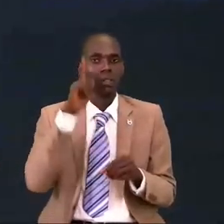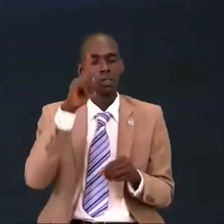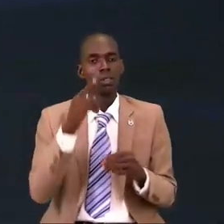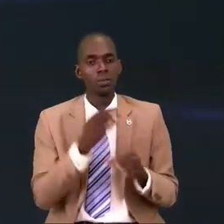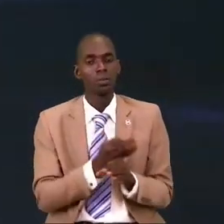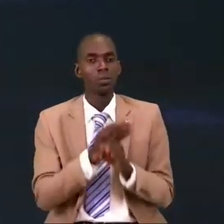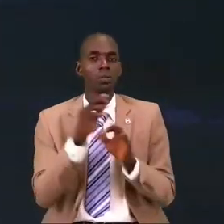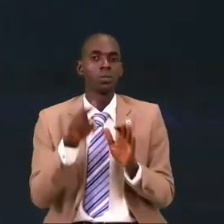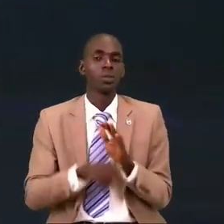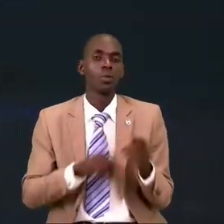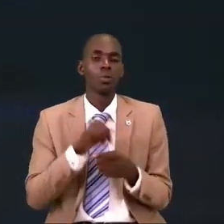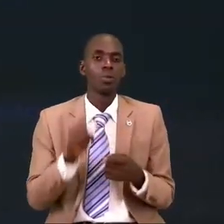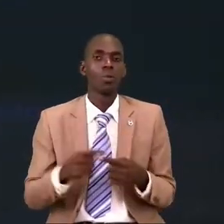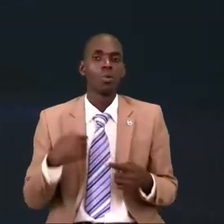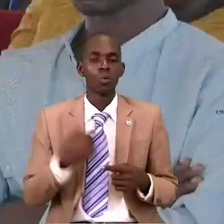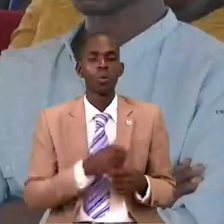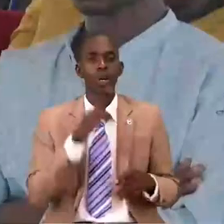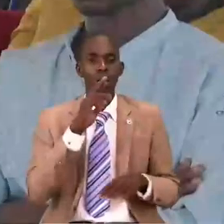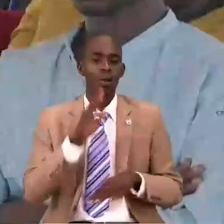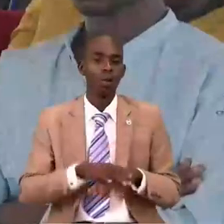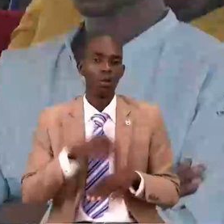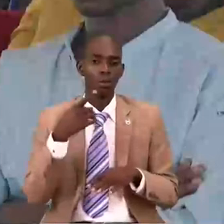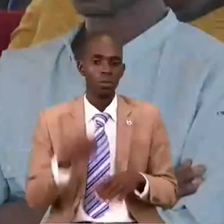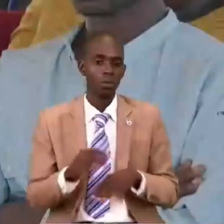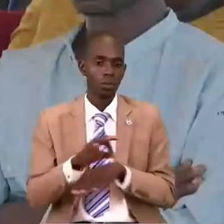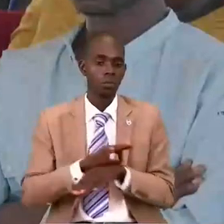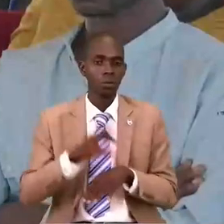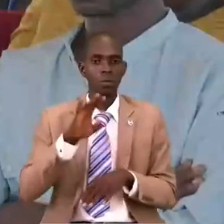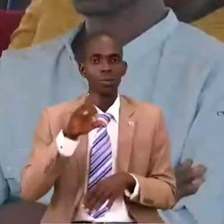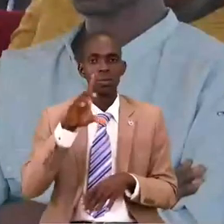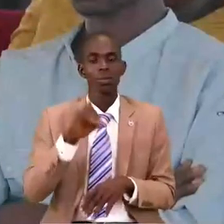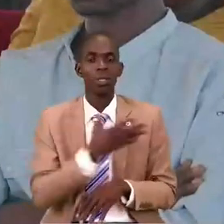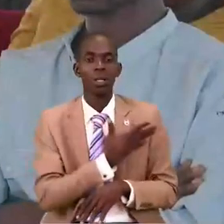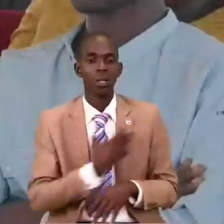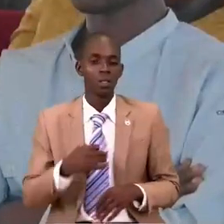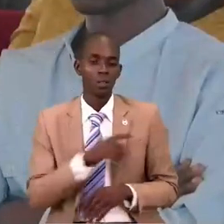accomplira sa bonne parole dans chaque vie au nom de Jésus.